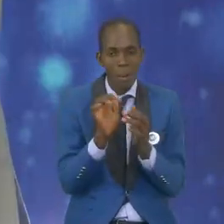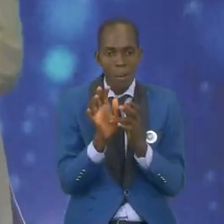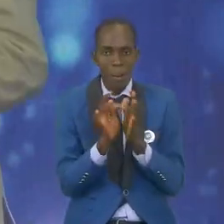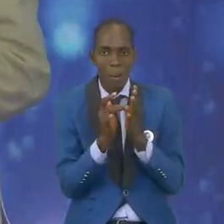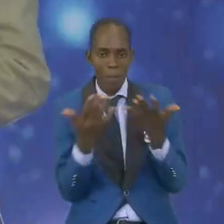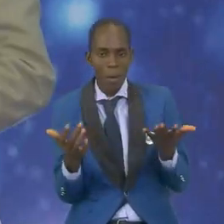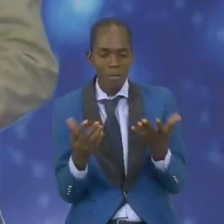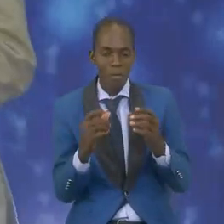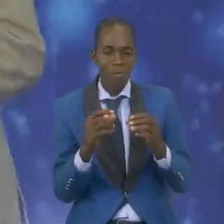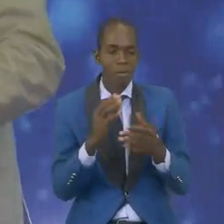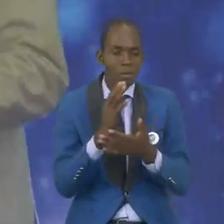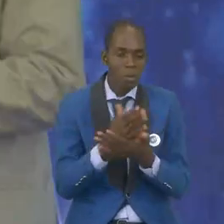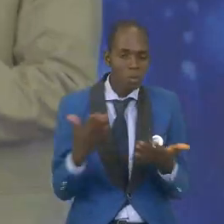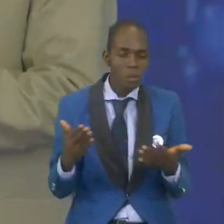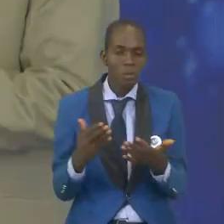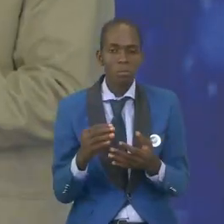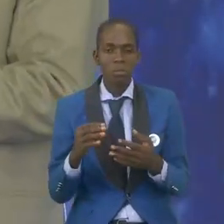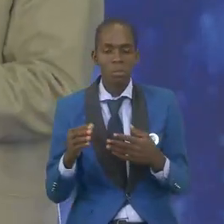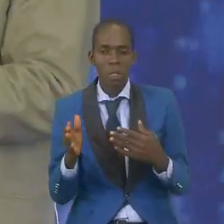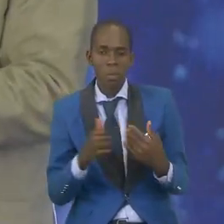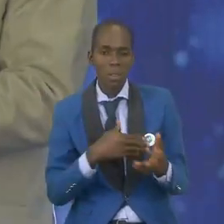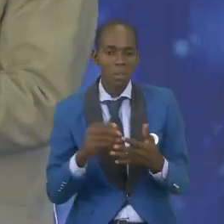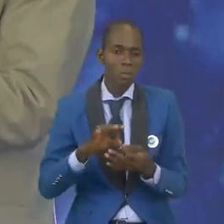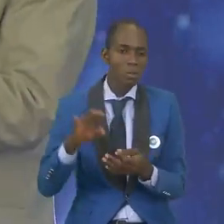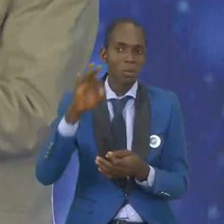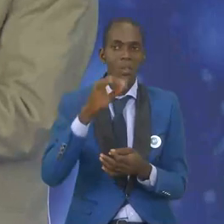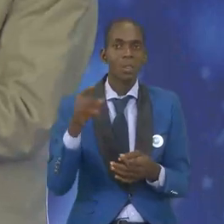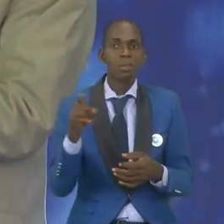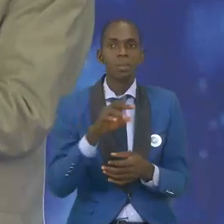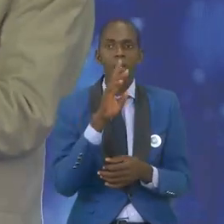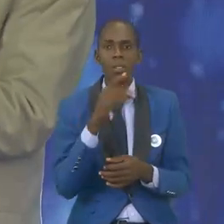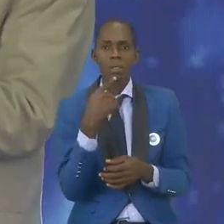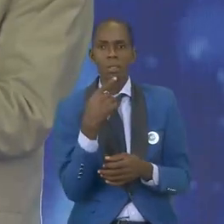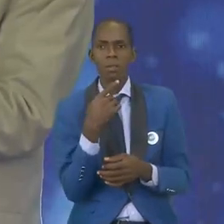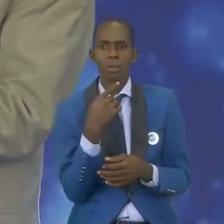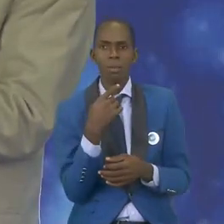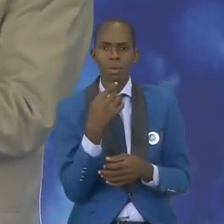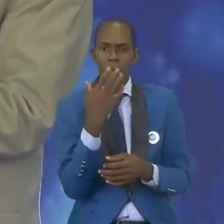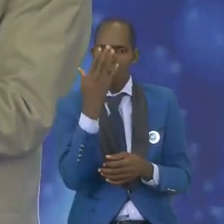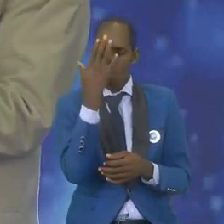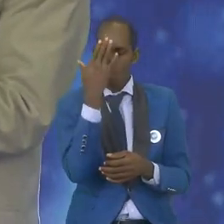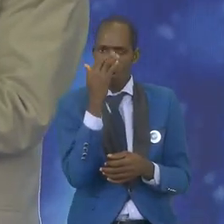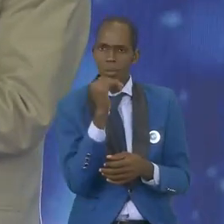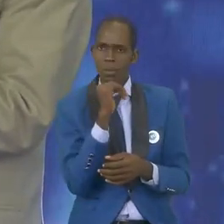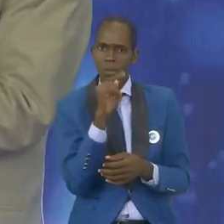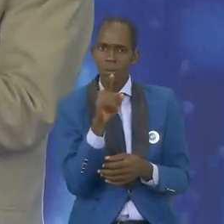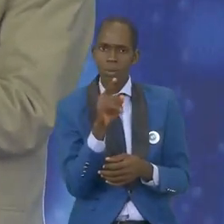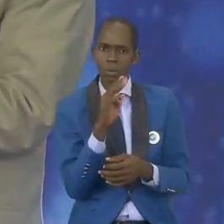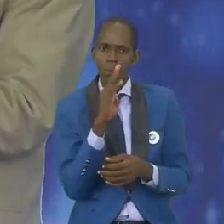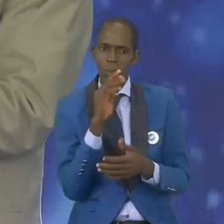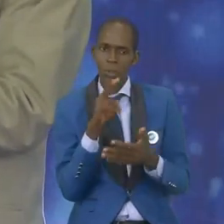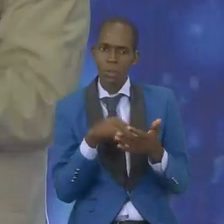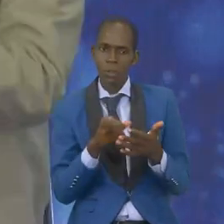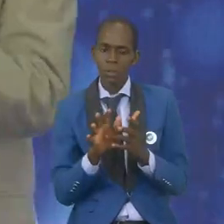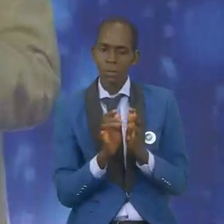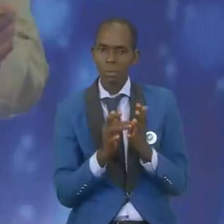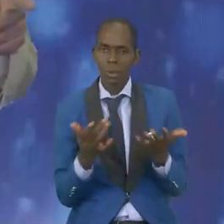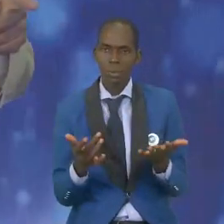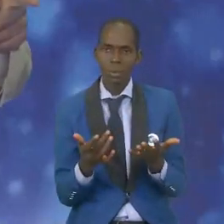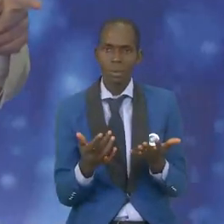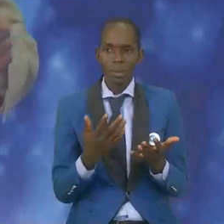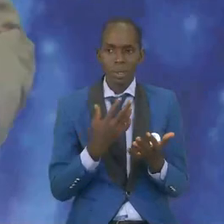qu'ils sachent. Qui tu es? Ils vont maintenant envoyer la Bible. Ils envoient un verset biblique. Ils vont envoyer quelque chose de spirituel. Et ils disent, est-ce